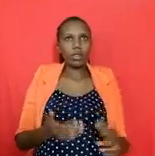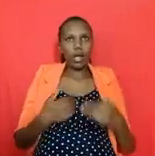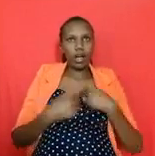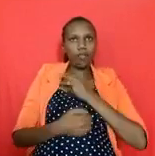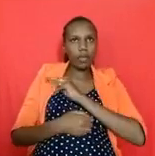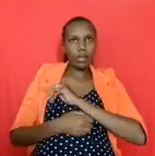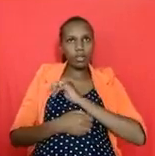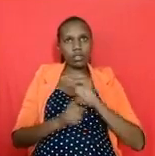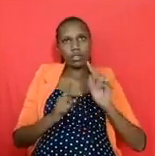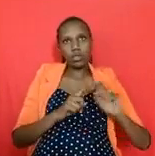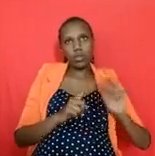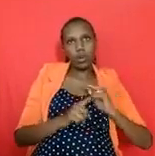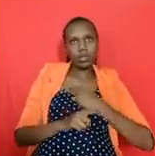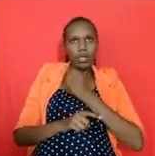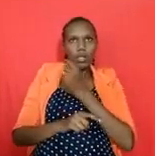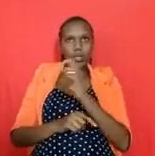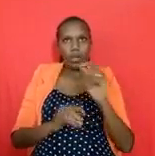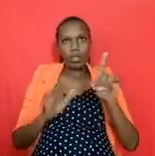mwathani tũiguĩre tha